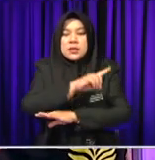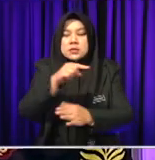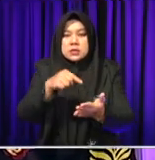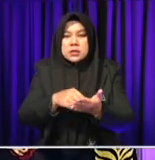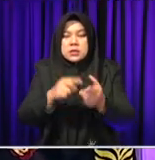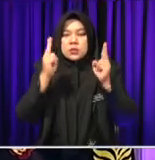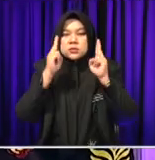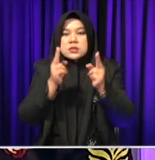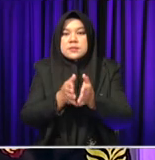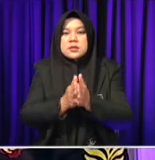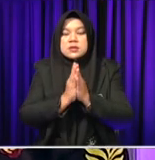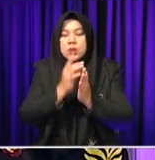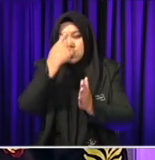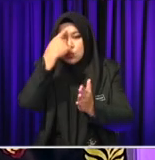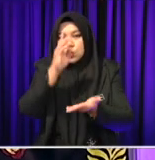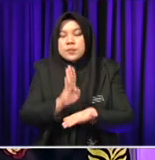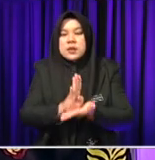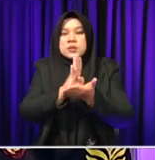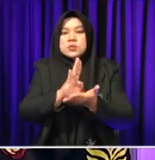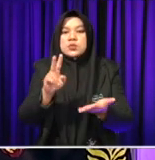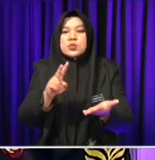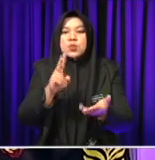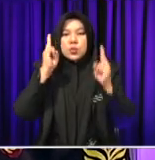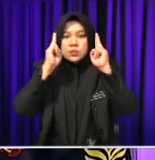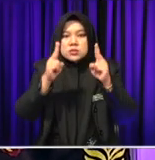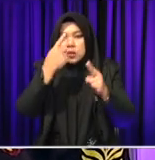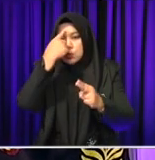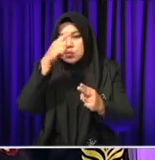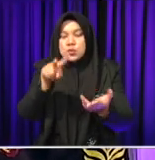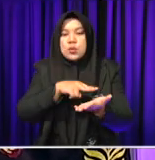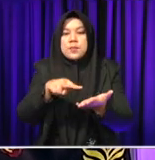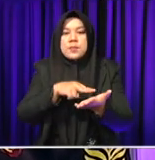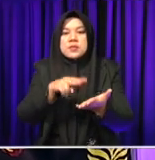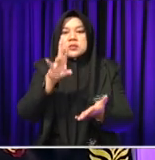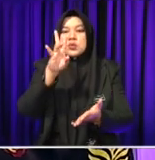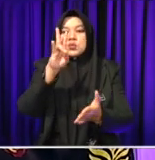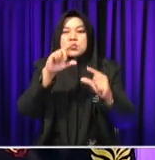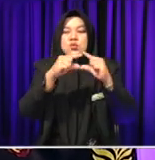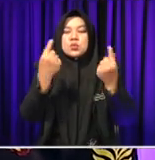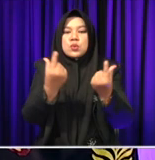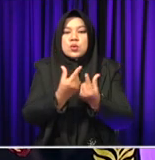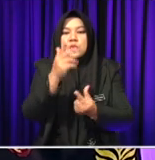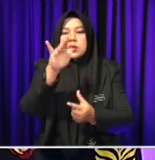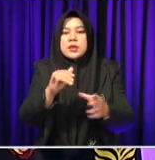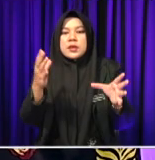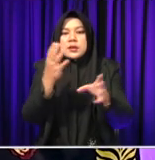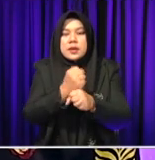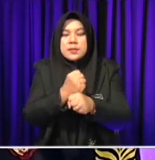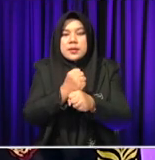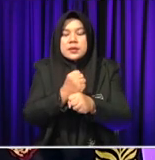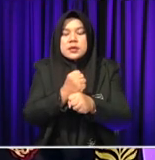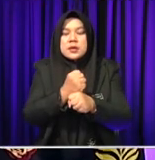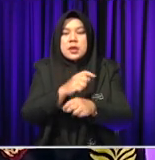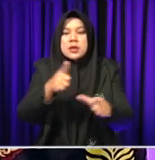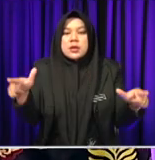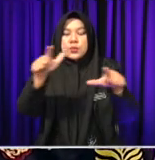murid Ustazah untuk bantu Ustazah sama-sama baca hadis Tujuh golongan yang mendapat naungan Allah Subhanahu